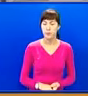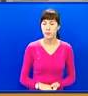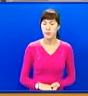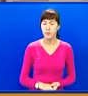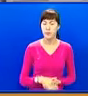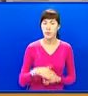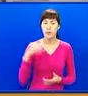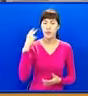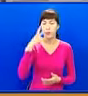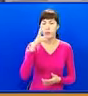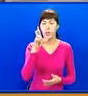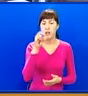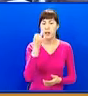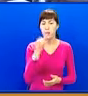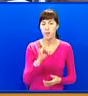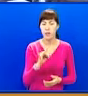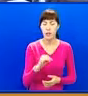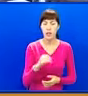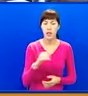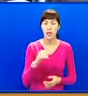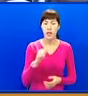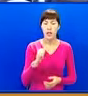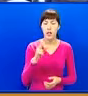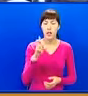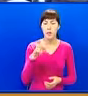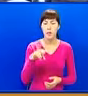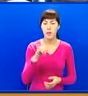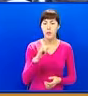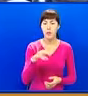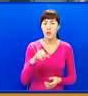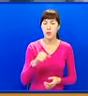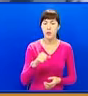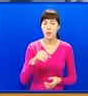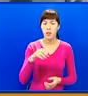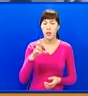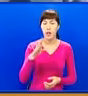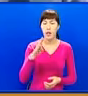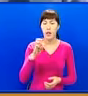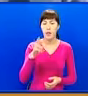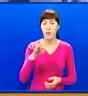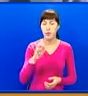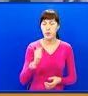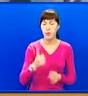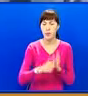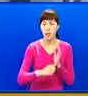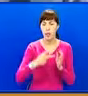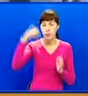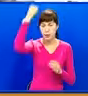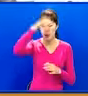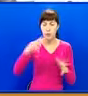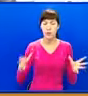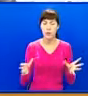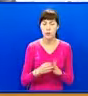Түркістанға қарасты Абай ауылында дүниеге келген Әбдібек Қажы Абылайұлы жары ұлпатша Әмірбек қызымен отау құрғанына 62 жыл.